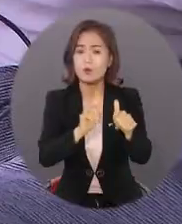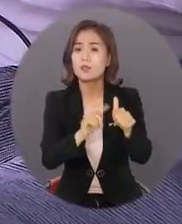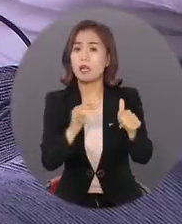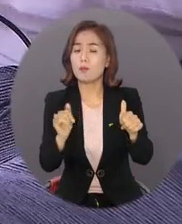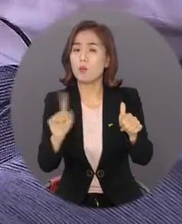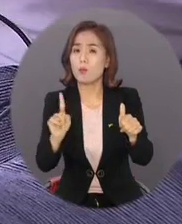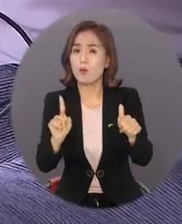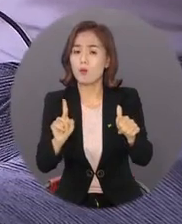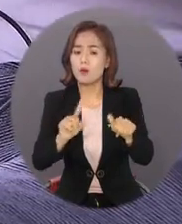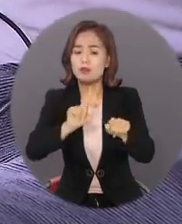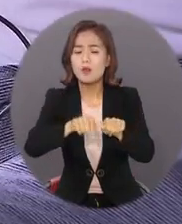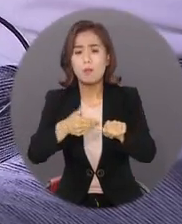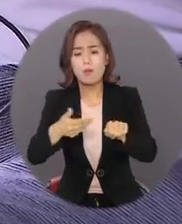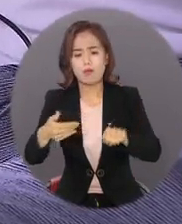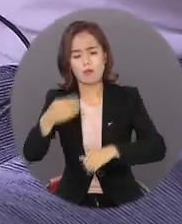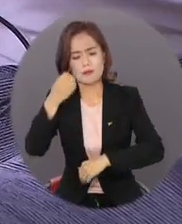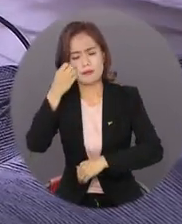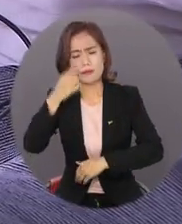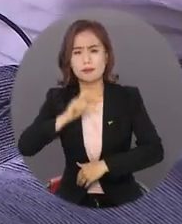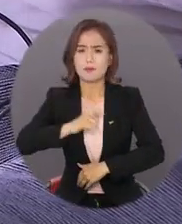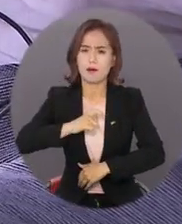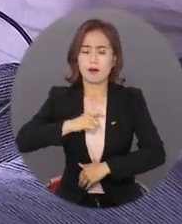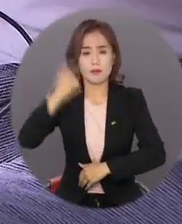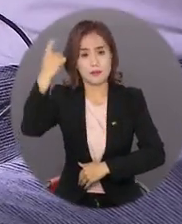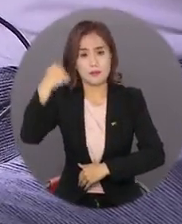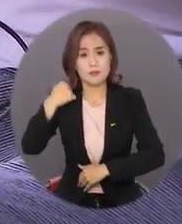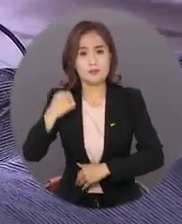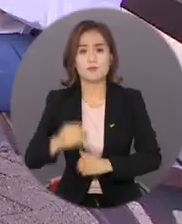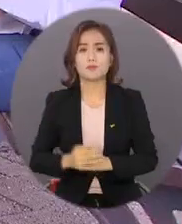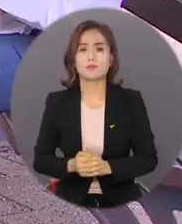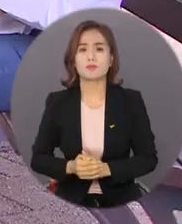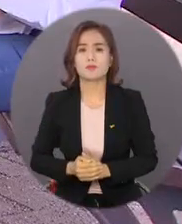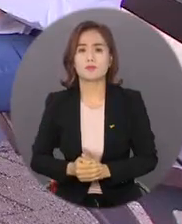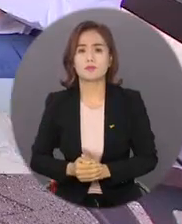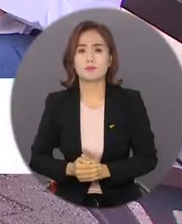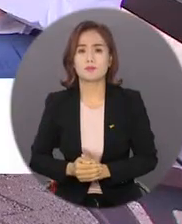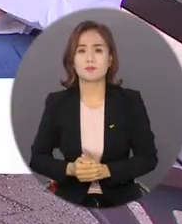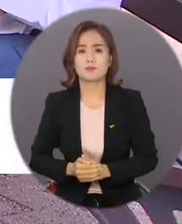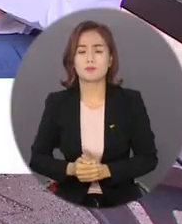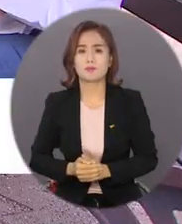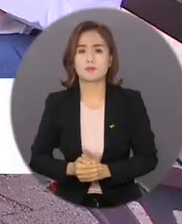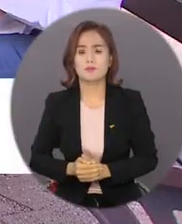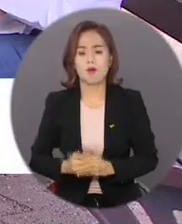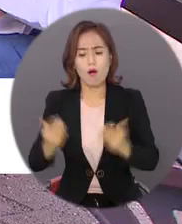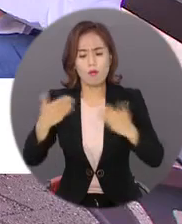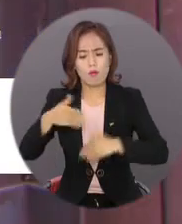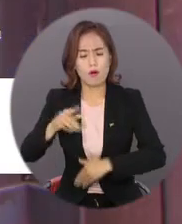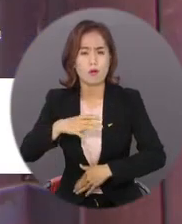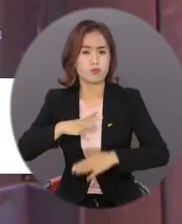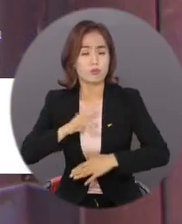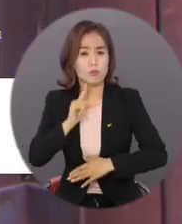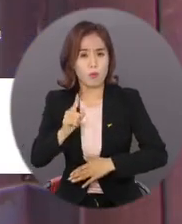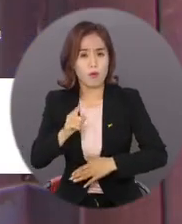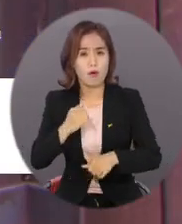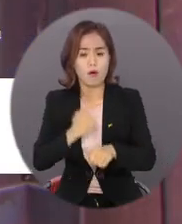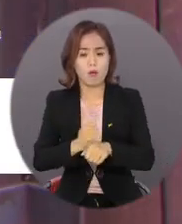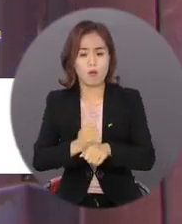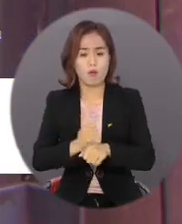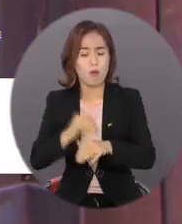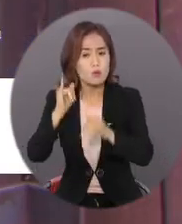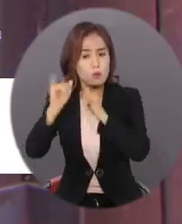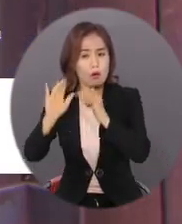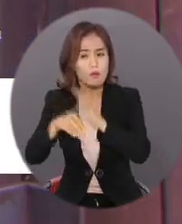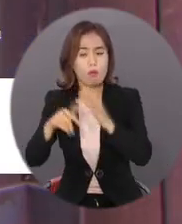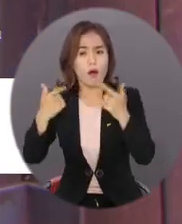역시 시간이 지날수록 이상한 낌새를 느꼈다고 했습니다. 학교가 무섭다고 했고, 아이들이 전화 통화를